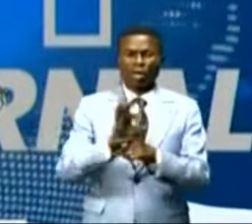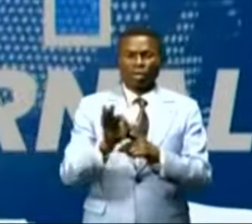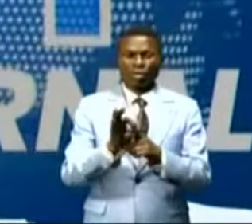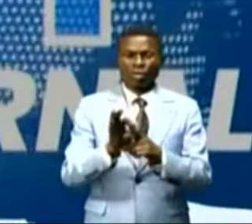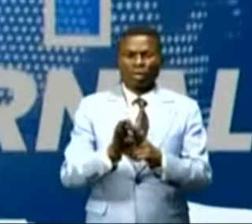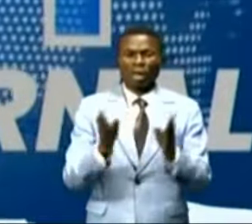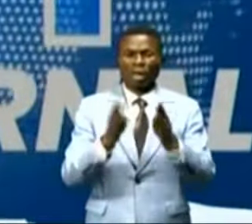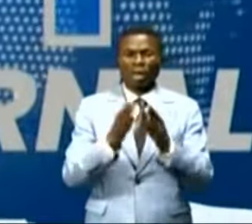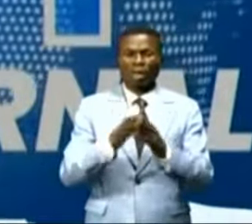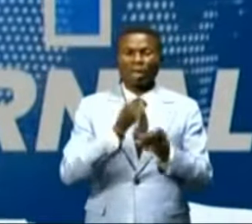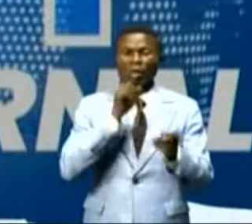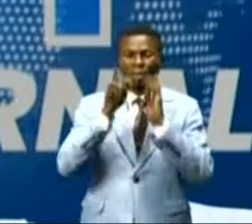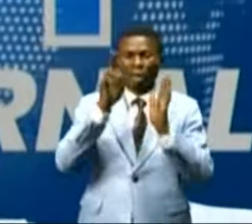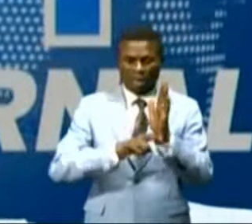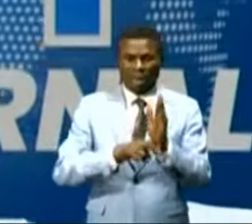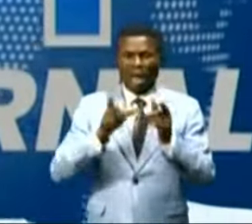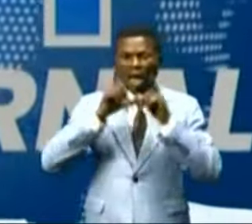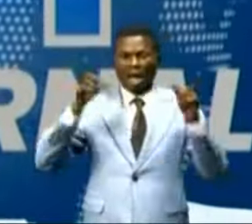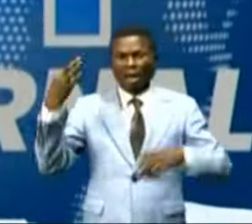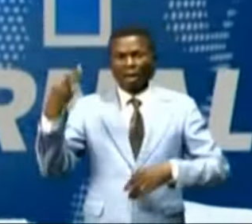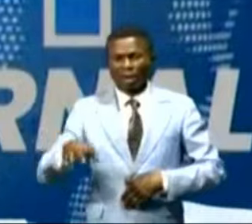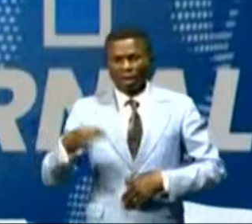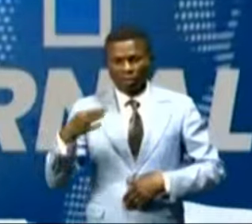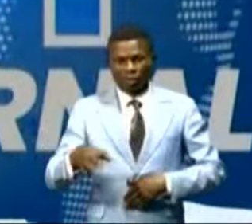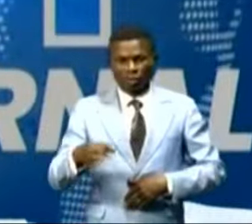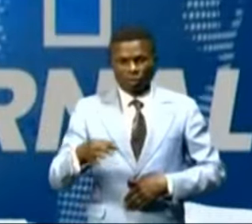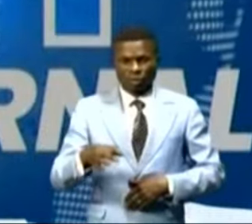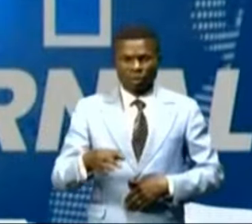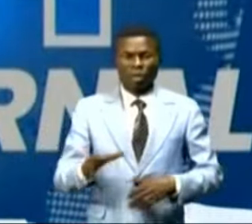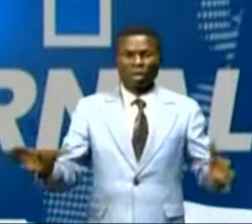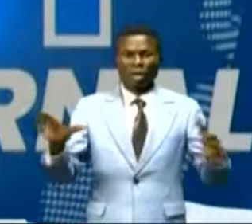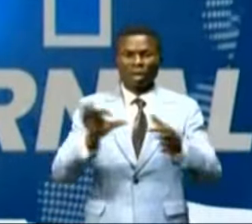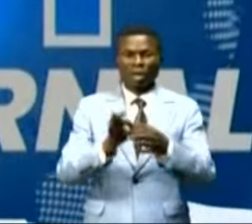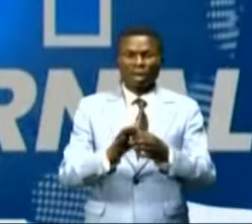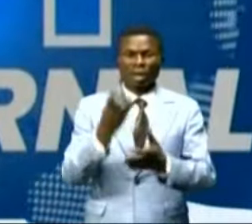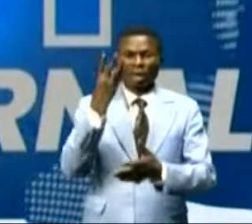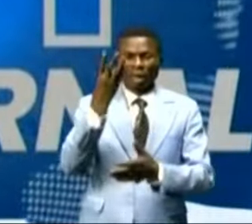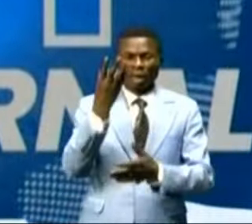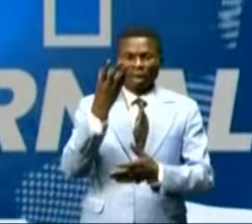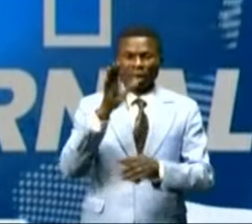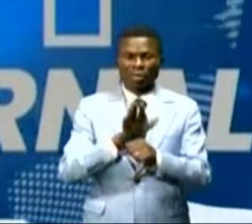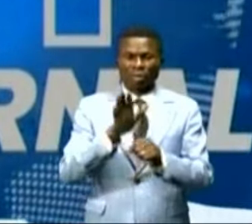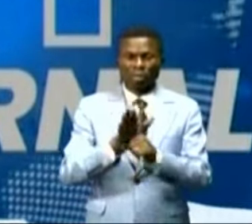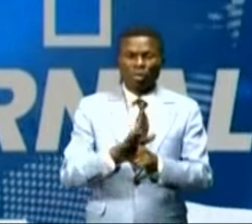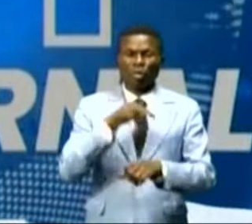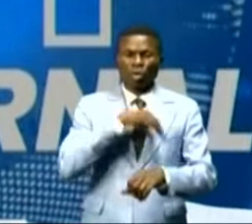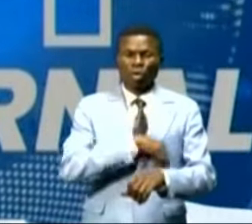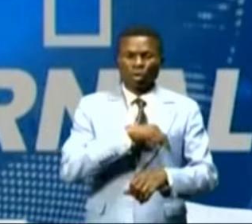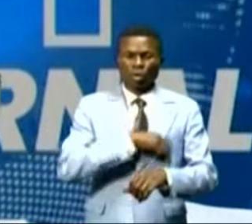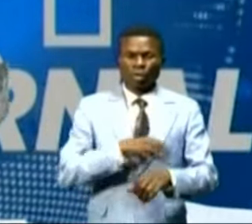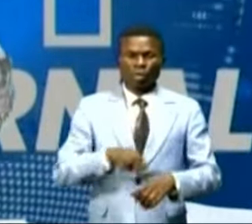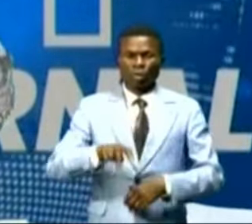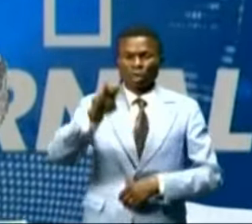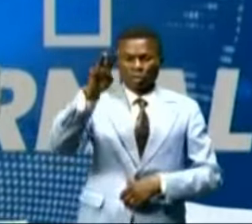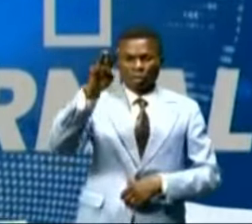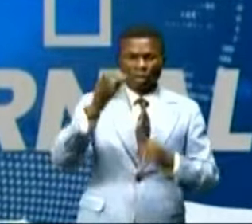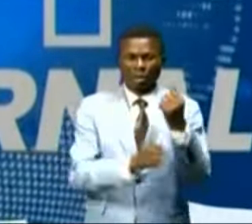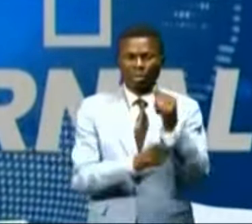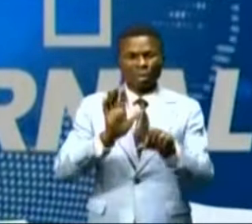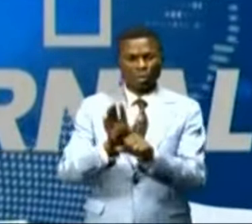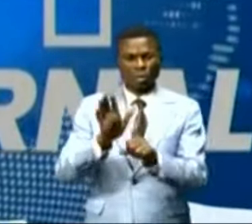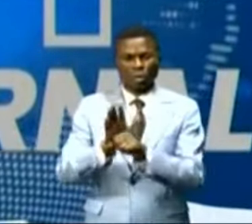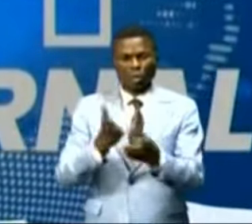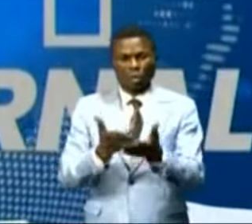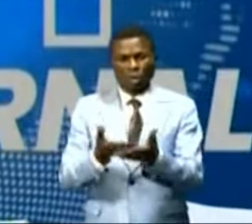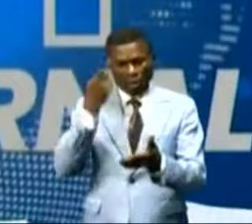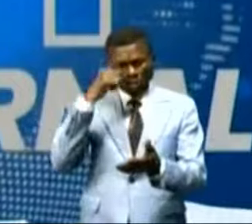de l'Assemblée parlementaire francophone. Il s'agit de la fusion de quatre différents ordres de mission avec des personnes différentes